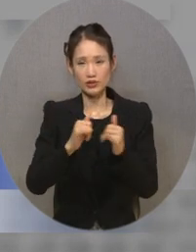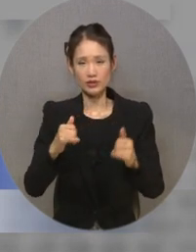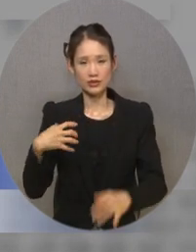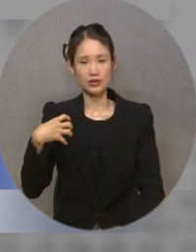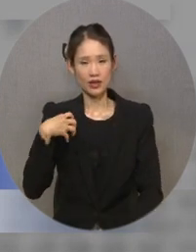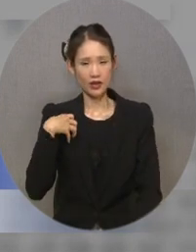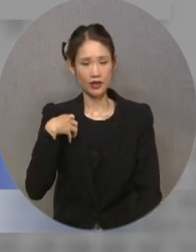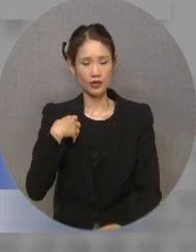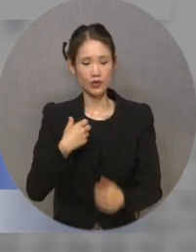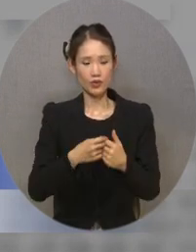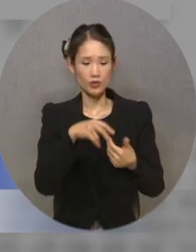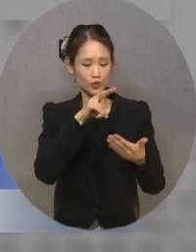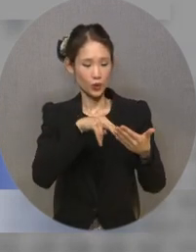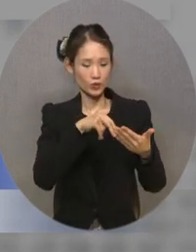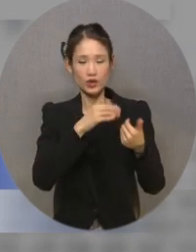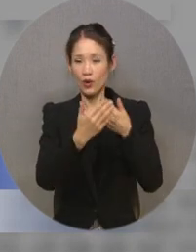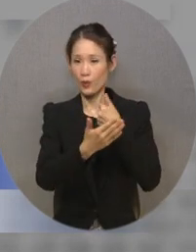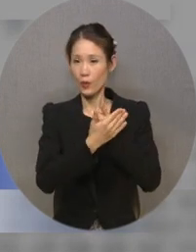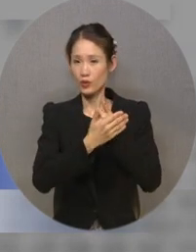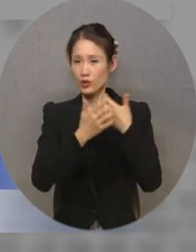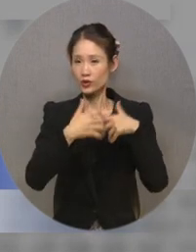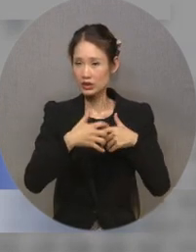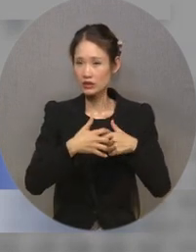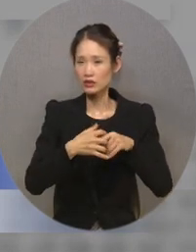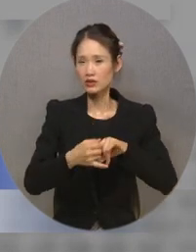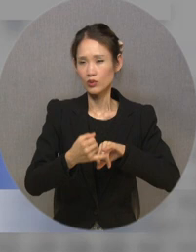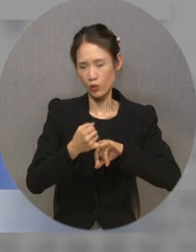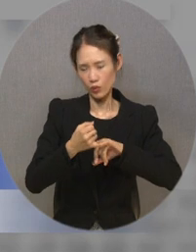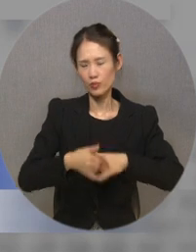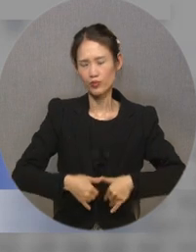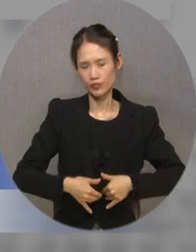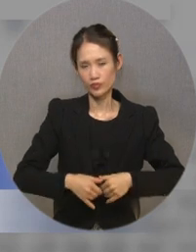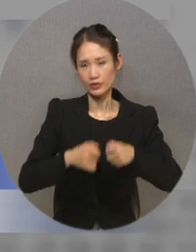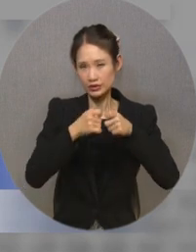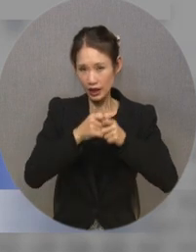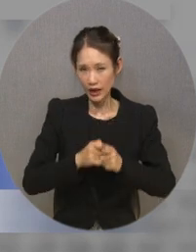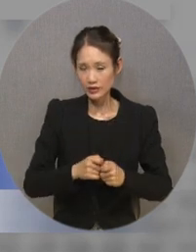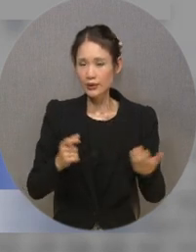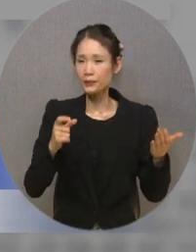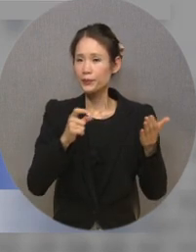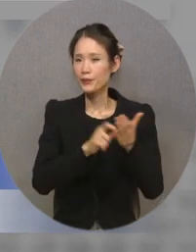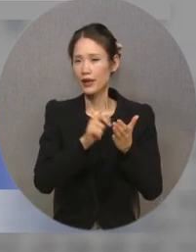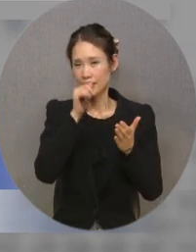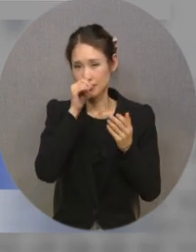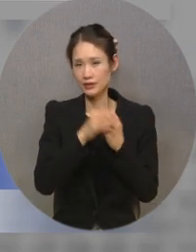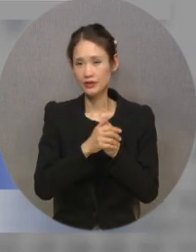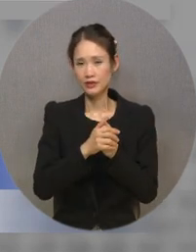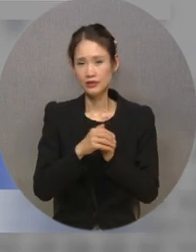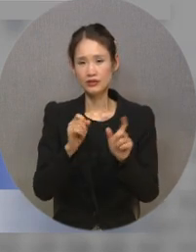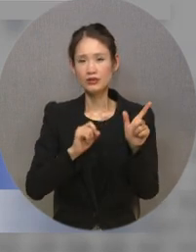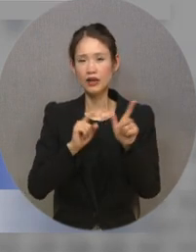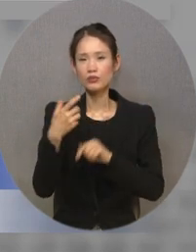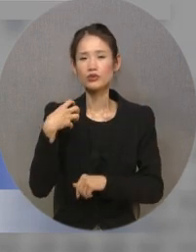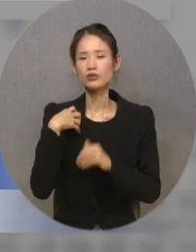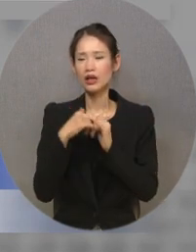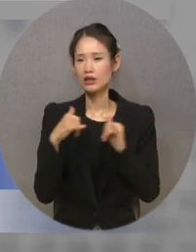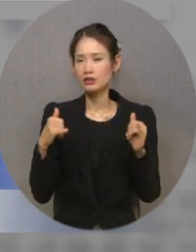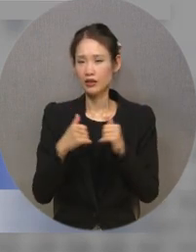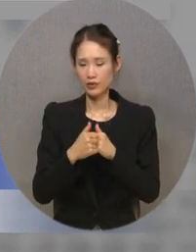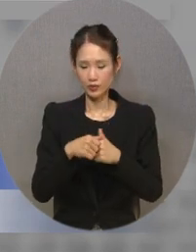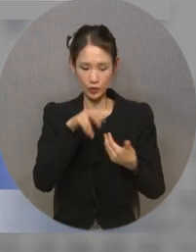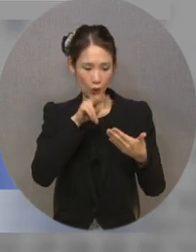보조기기 인식 제고의 교육이 요구된다는 내용이 자세히 실려 있습니다 상당수의 담당자들이 독서